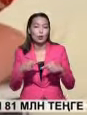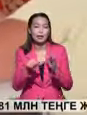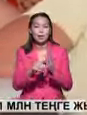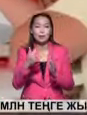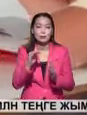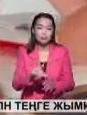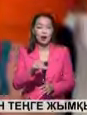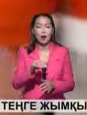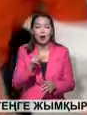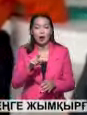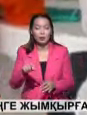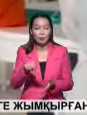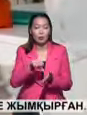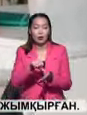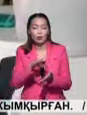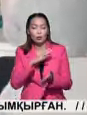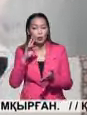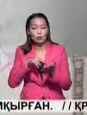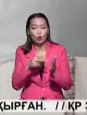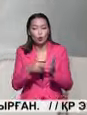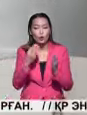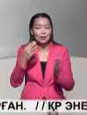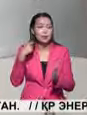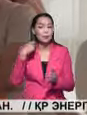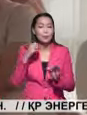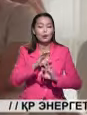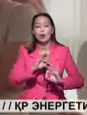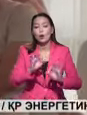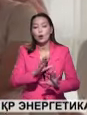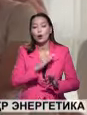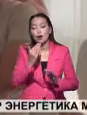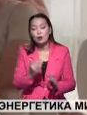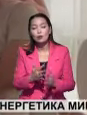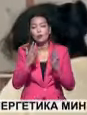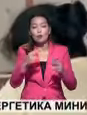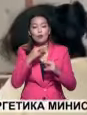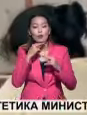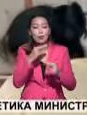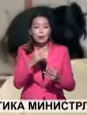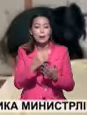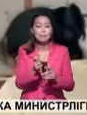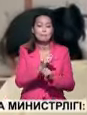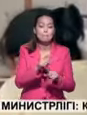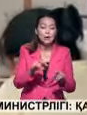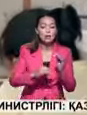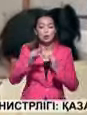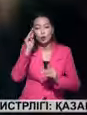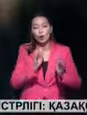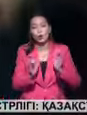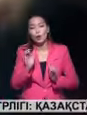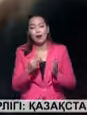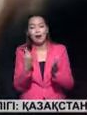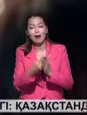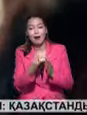астам адам қатысқан. Жобаның маңыздылығын биылғы жолдауында мемлекет басшысы да ерекше атап өтті. Мектептер мен жоғарғы оқу орындарында қаржылық